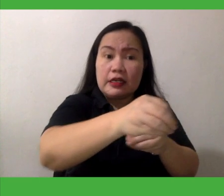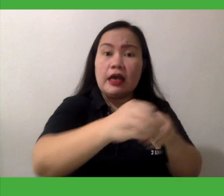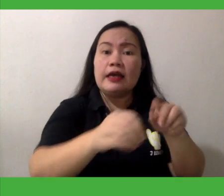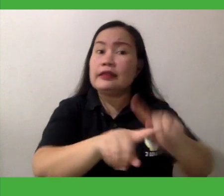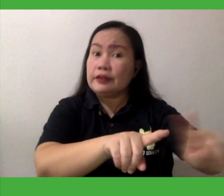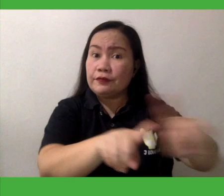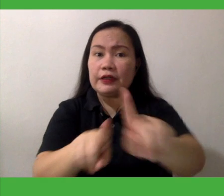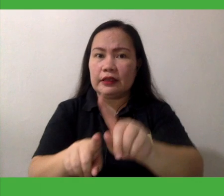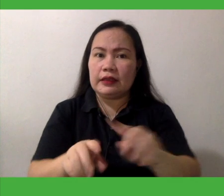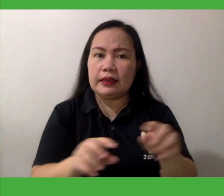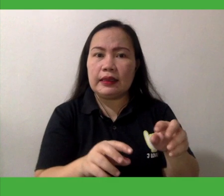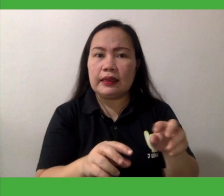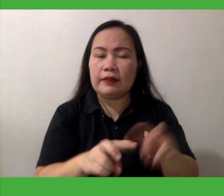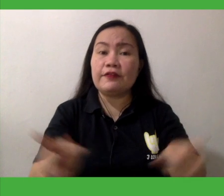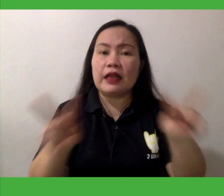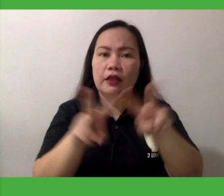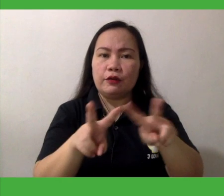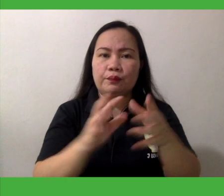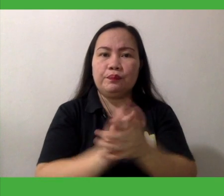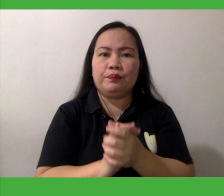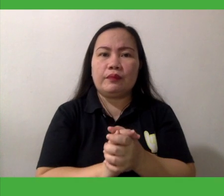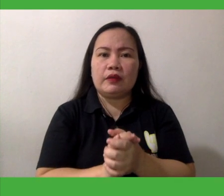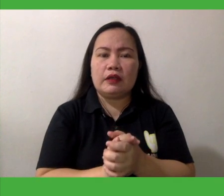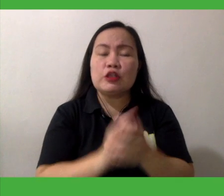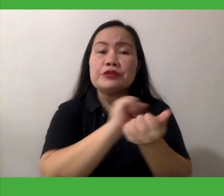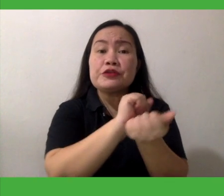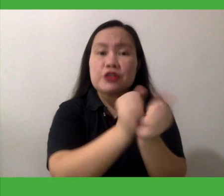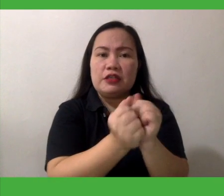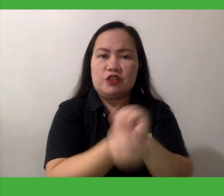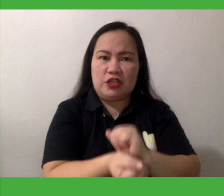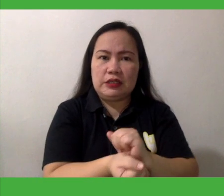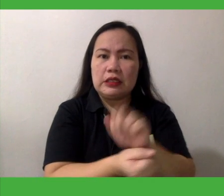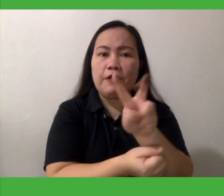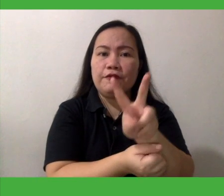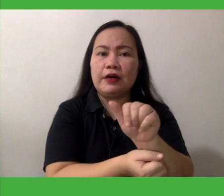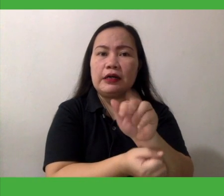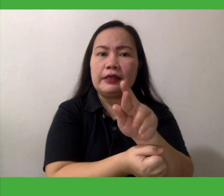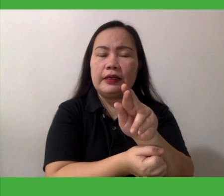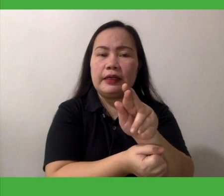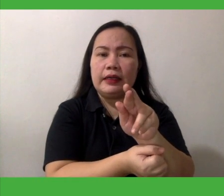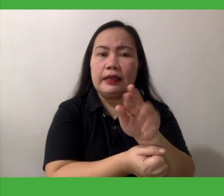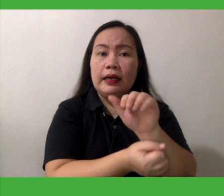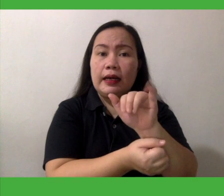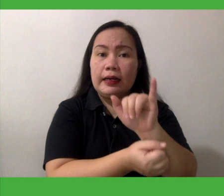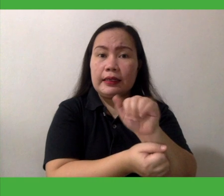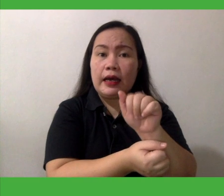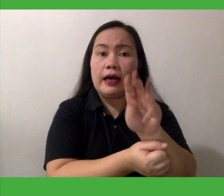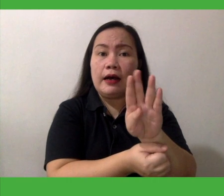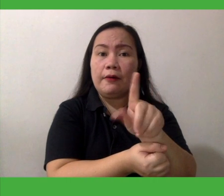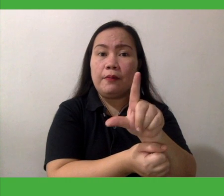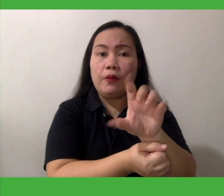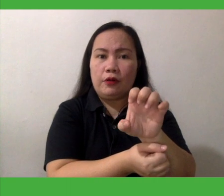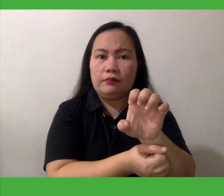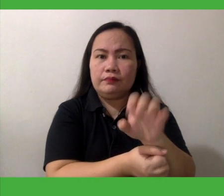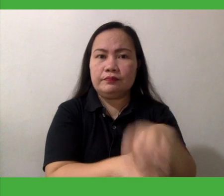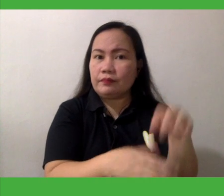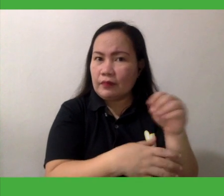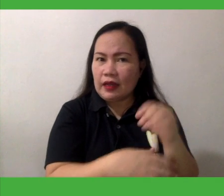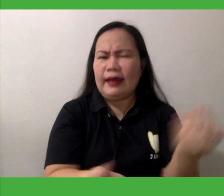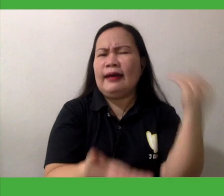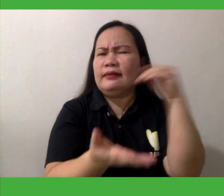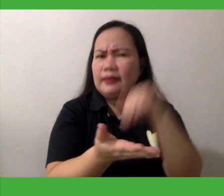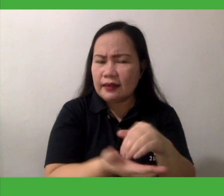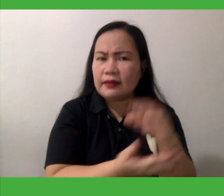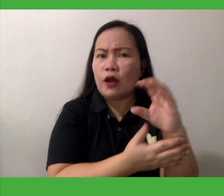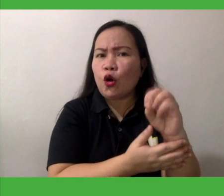ibig sabihin kahit ano po, it varies, iba-iba. That's why it changes its value. So, kapag constant,